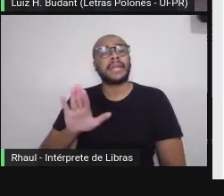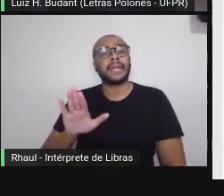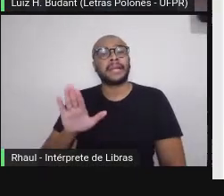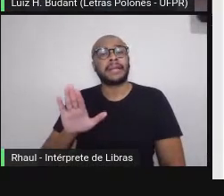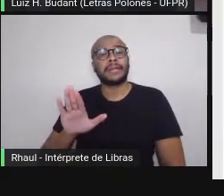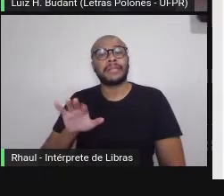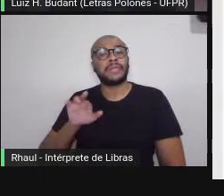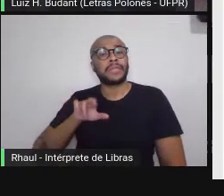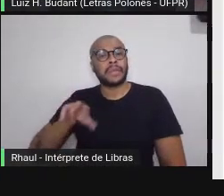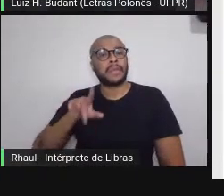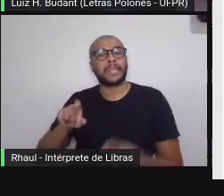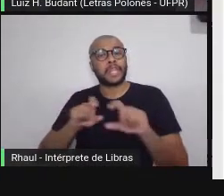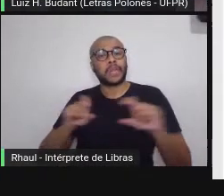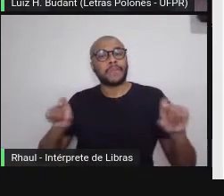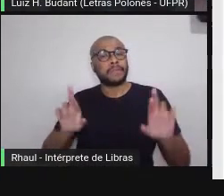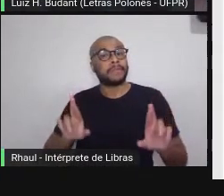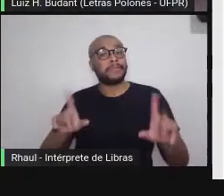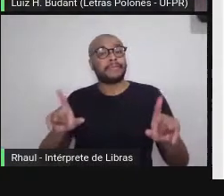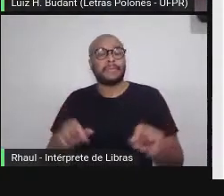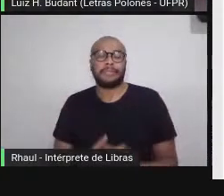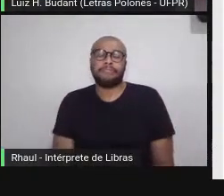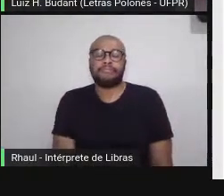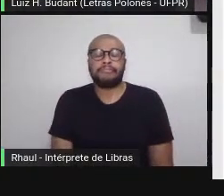com sobrenomes, é um pouco diferente.